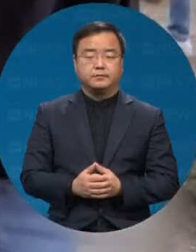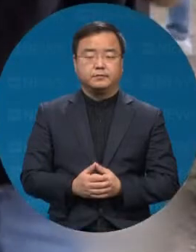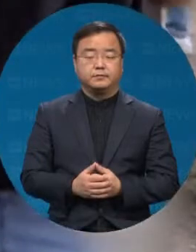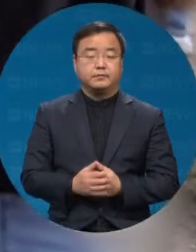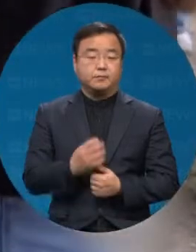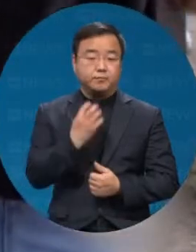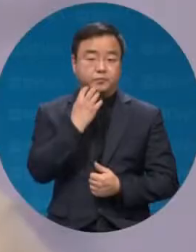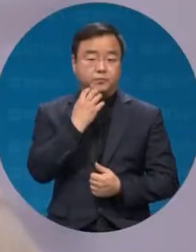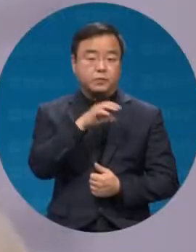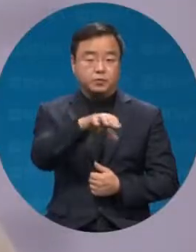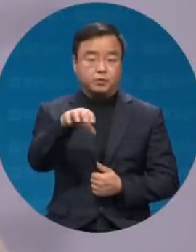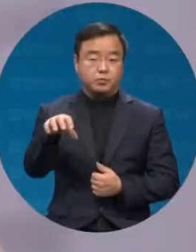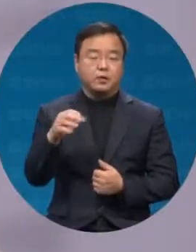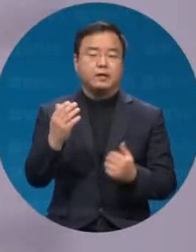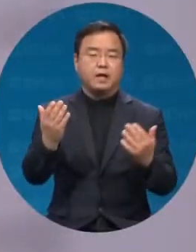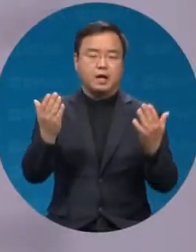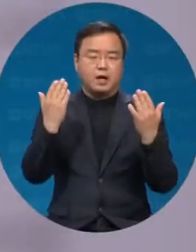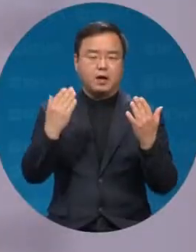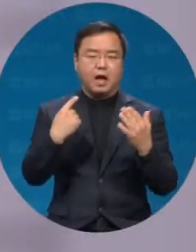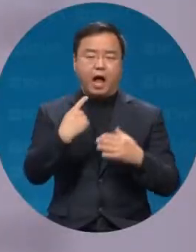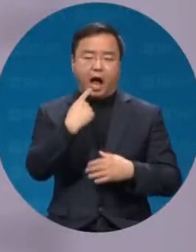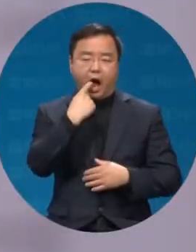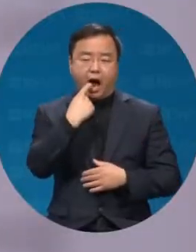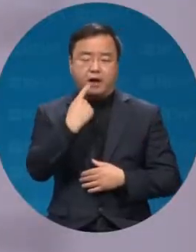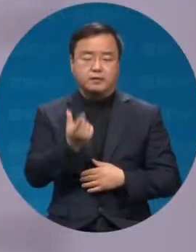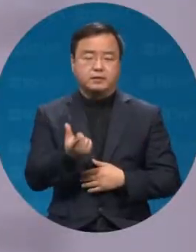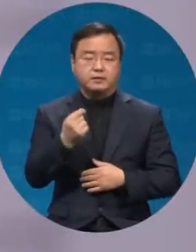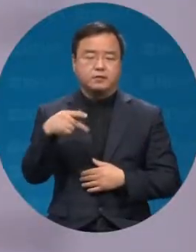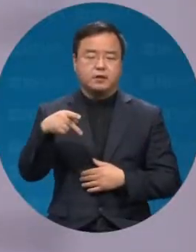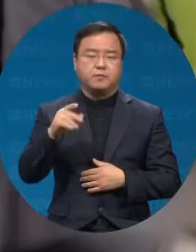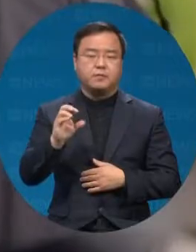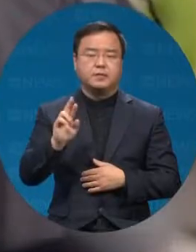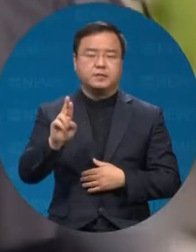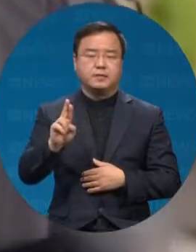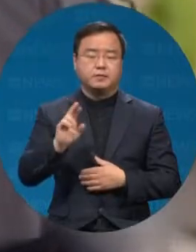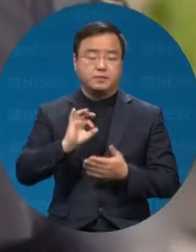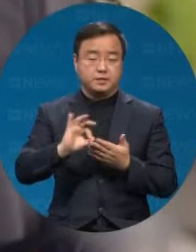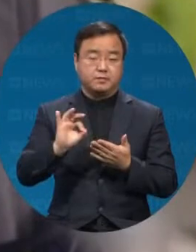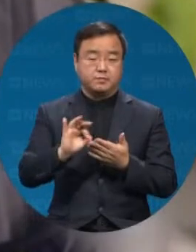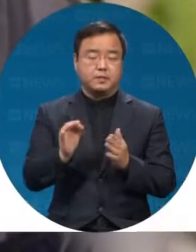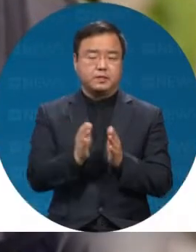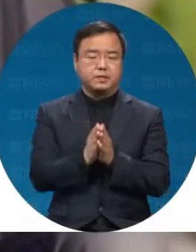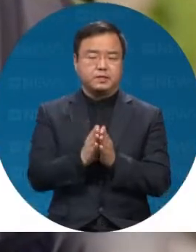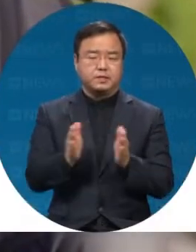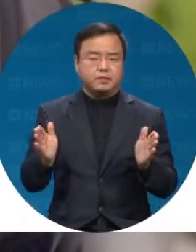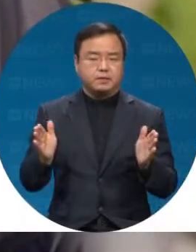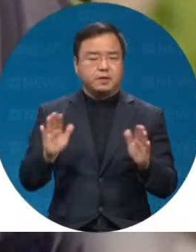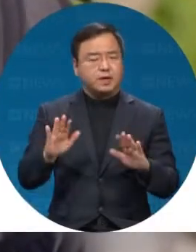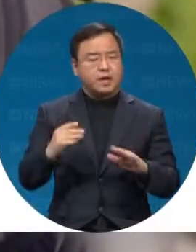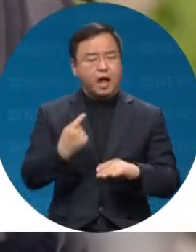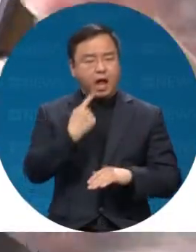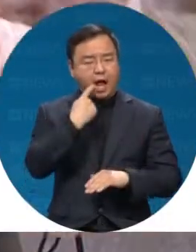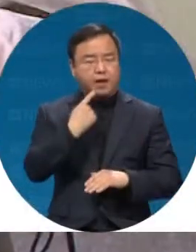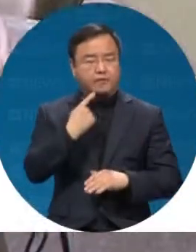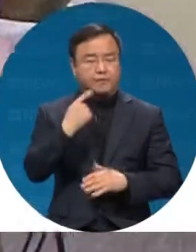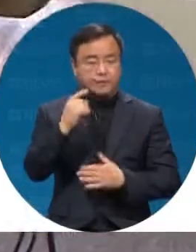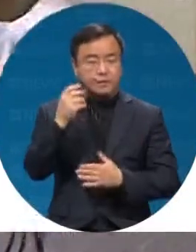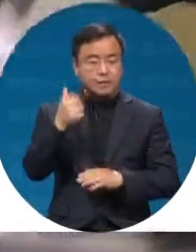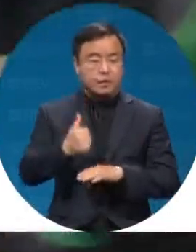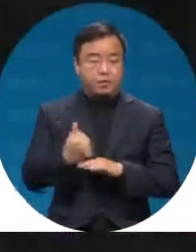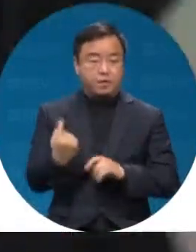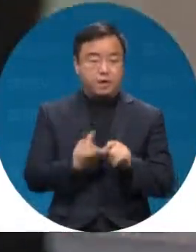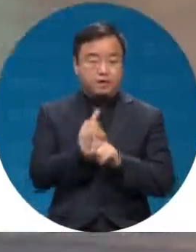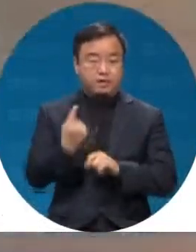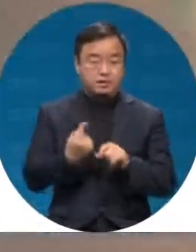서울 학교에선 타액을 이용한 신속 PCR 검사가 시범 도입됩니다. 타액을 이용해 1시간 정도면 양성엽을 확인할 수